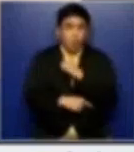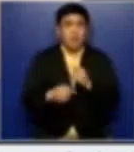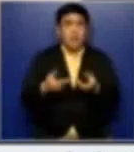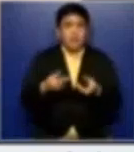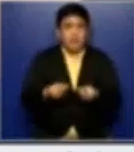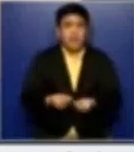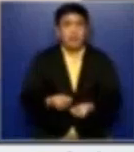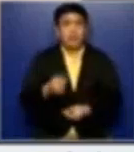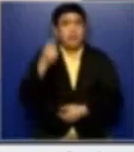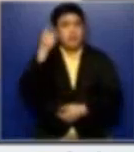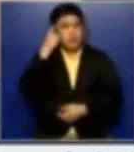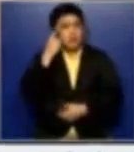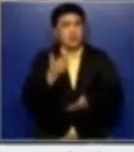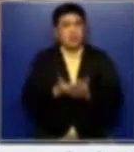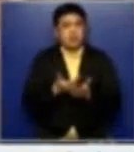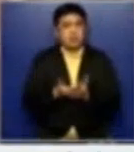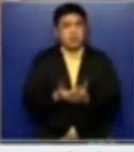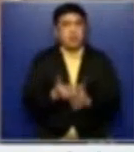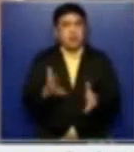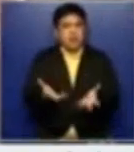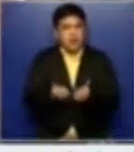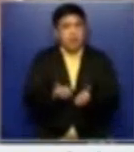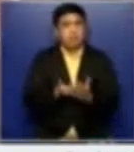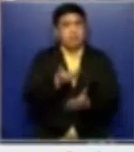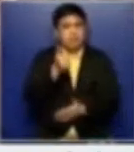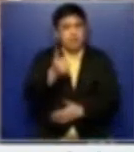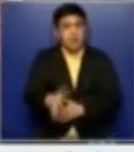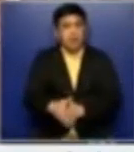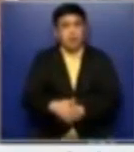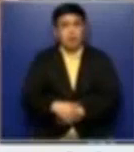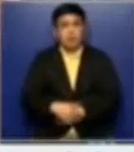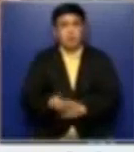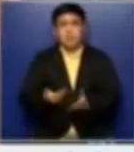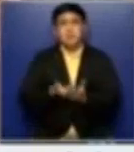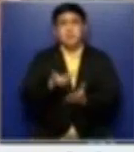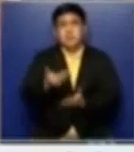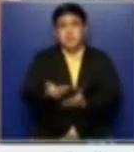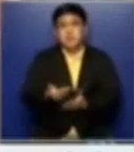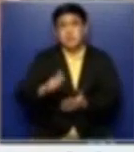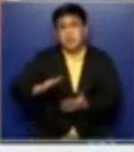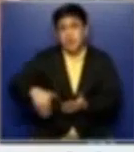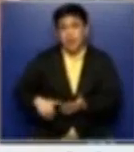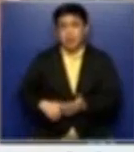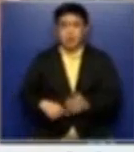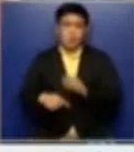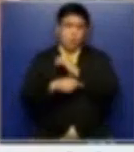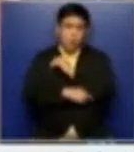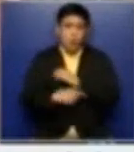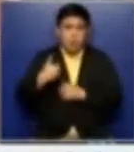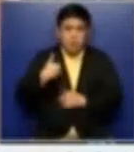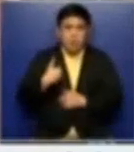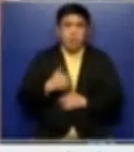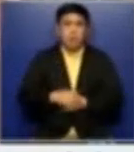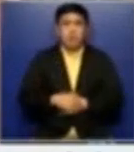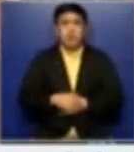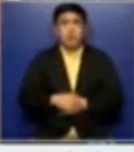สิคุณได้งบมาสร้างแล้วนี่แล้วคุณมันยังไม่มาขอที่มาซื้อทีหลังเขาก็โกงแล้วประเ